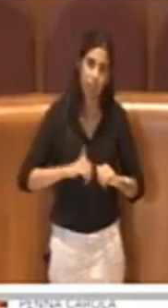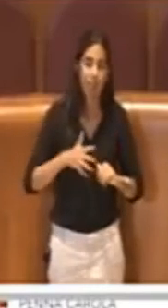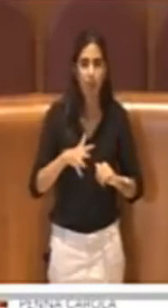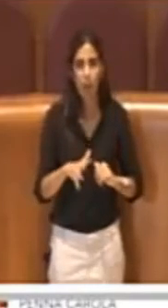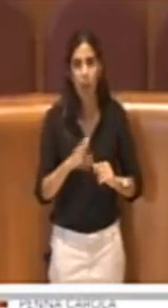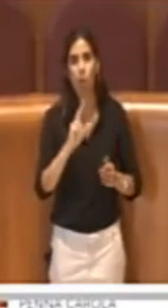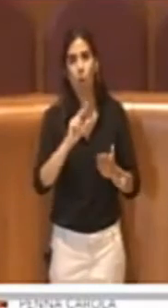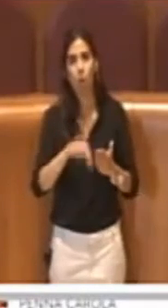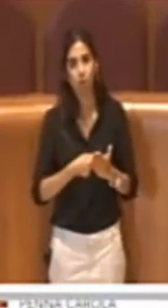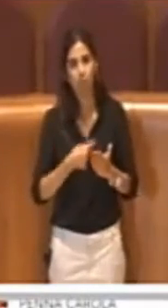Grazie.